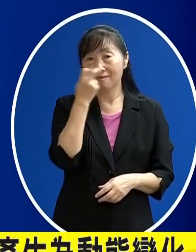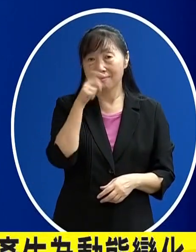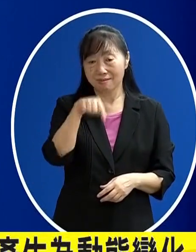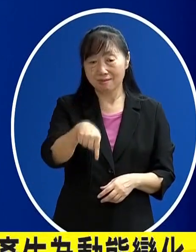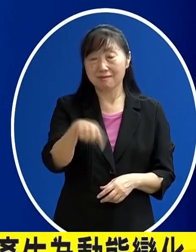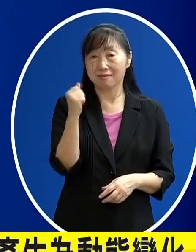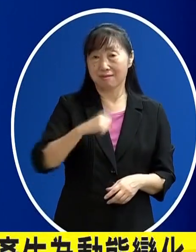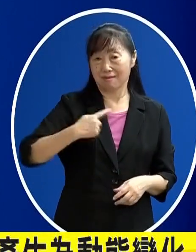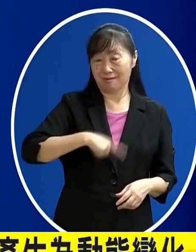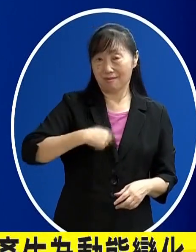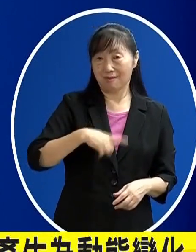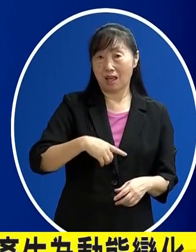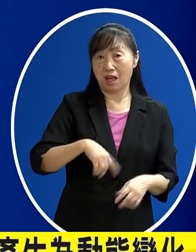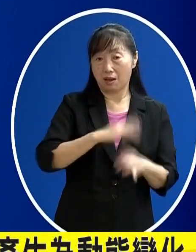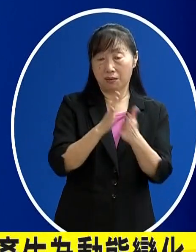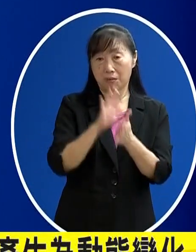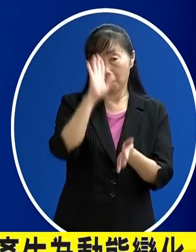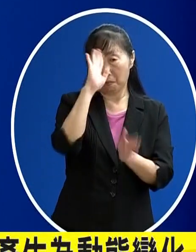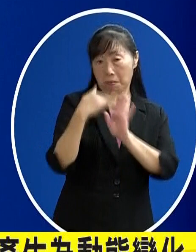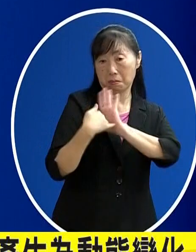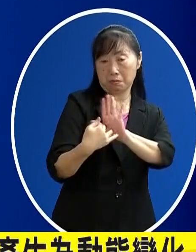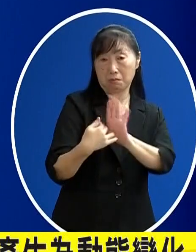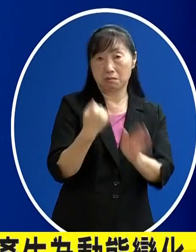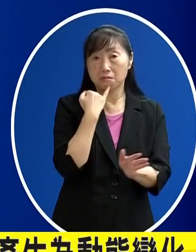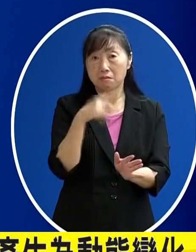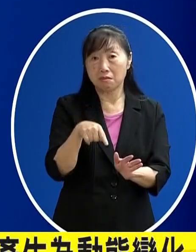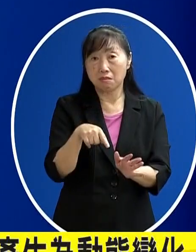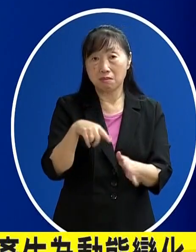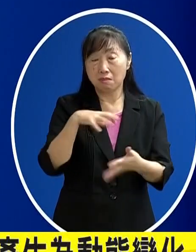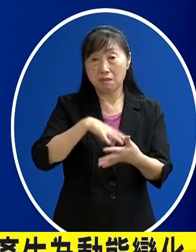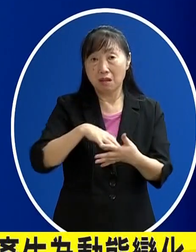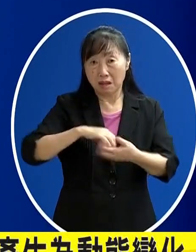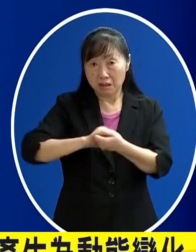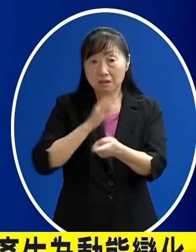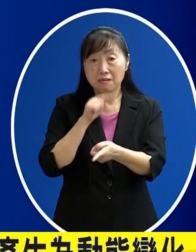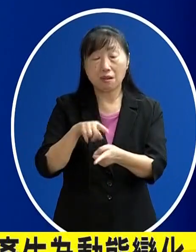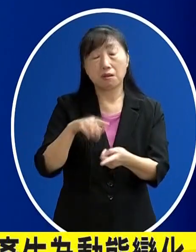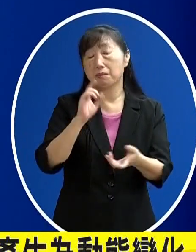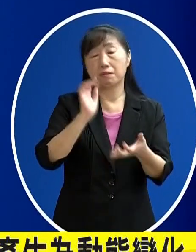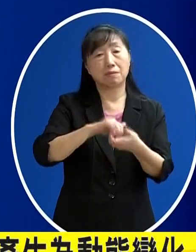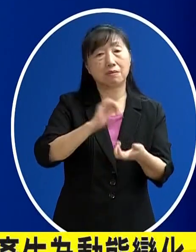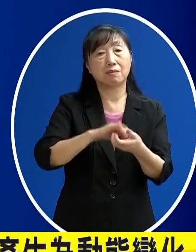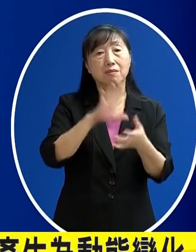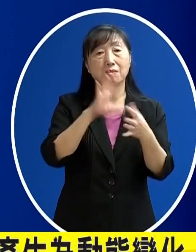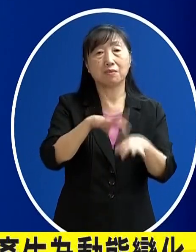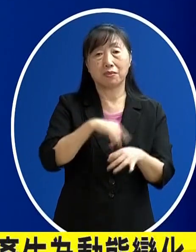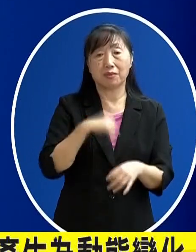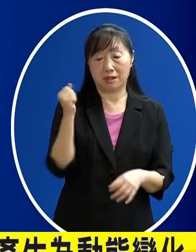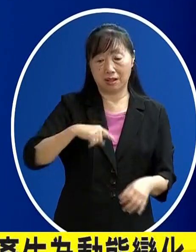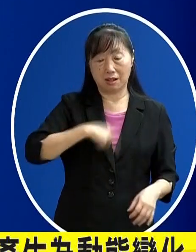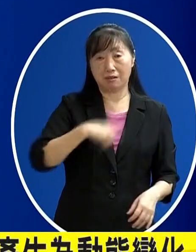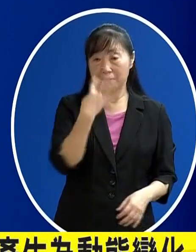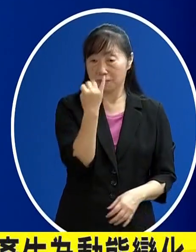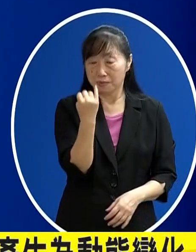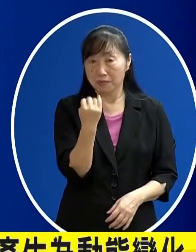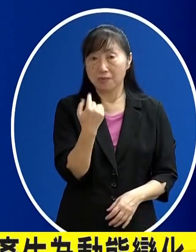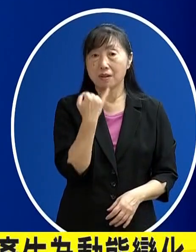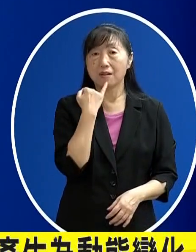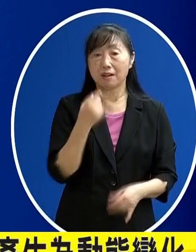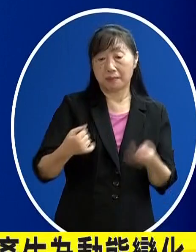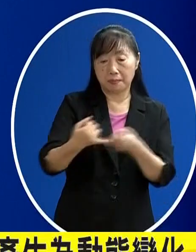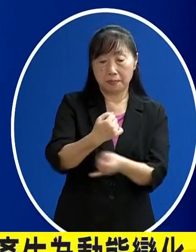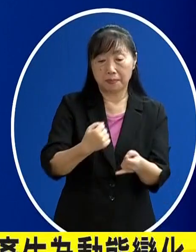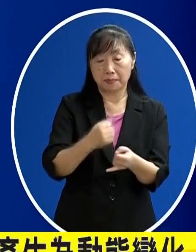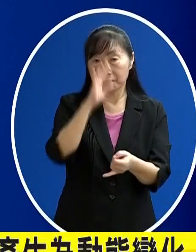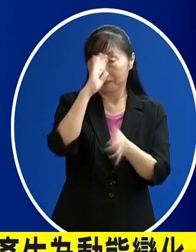个抗体只是所有的免疫反应当中的一环，我们并没有办法透过抗体知道说这个细胞免疫这